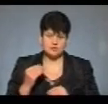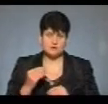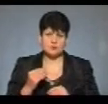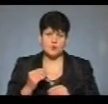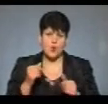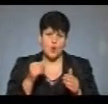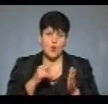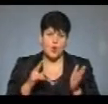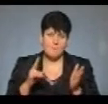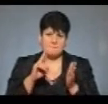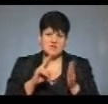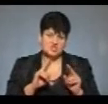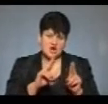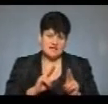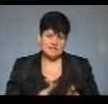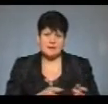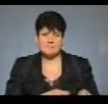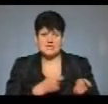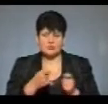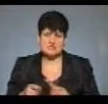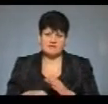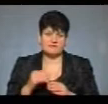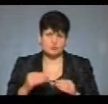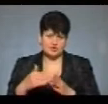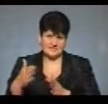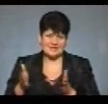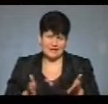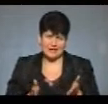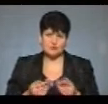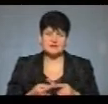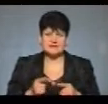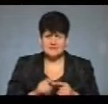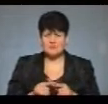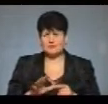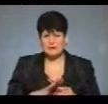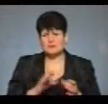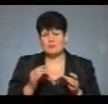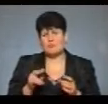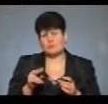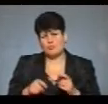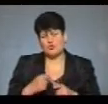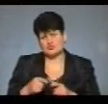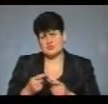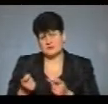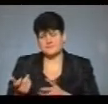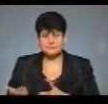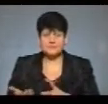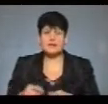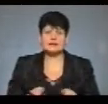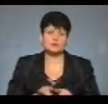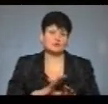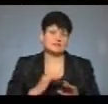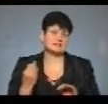опечатання стаціонарних, переносних виборчих скриньок. Тобто десь були такі, скажімо так, процедурні порушення. Також були такі